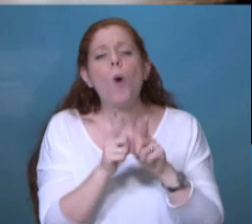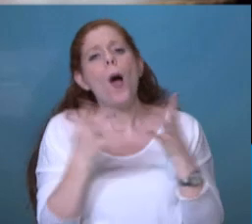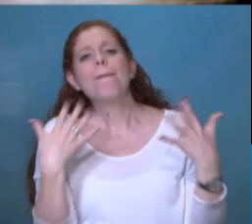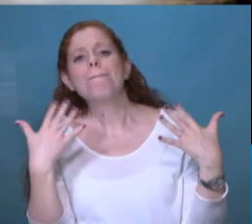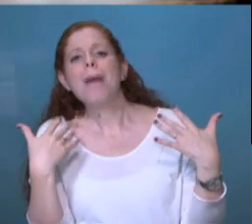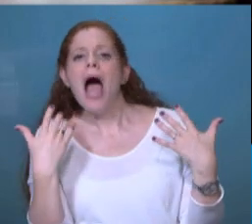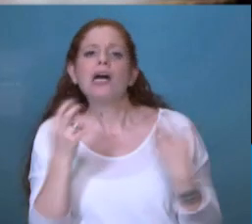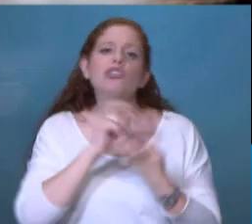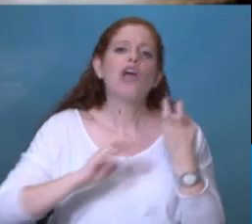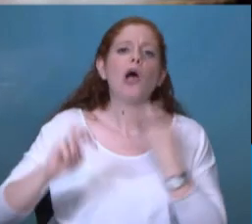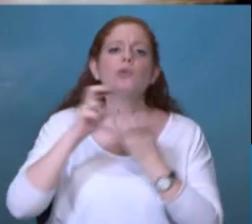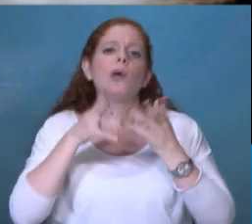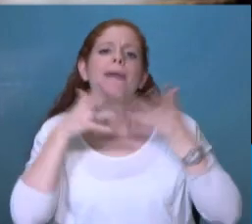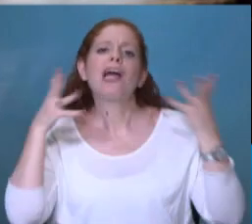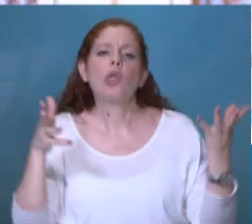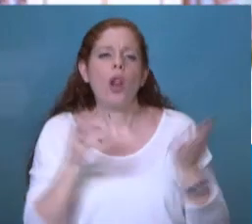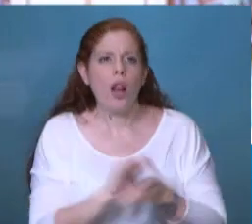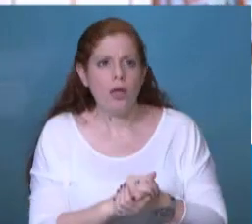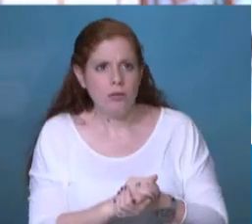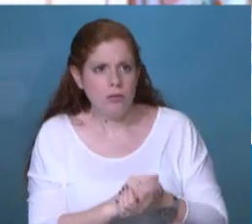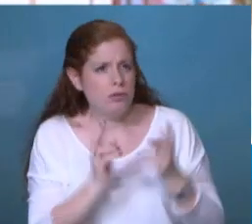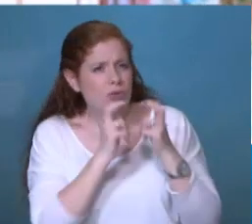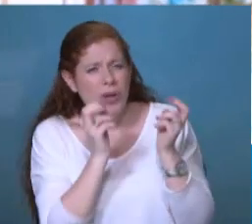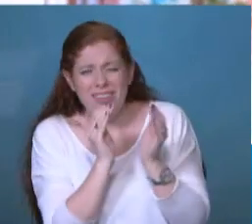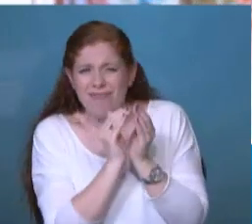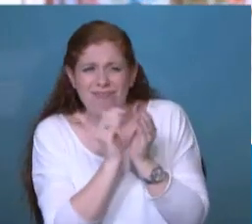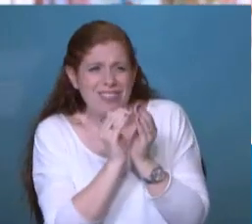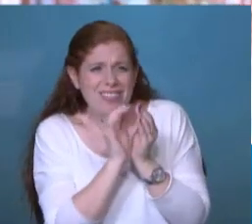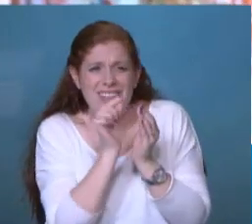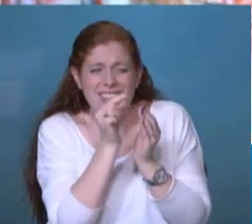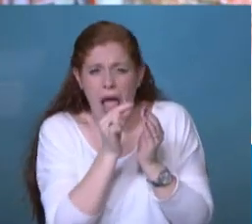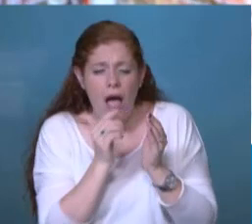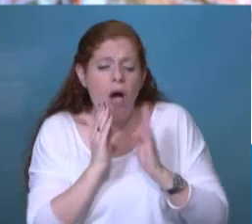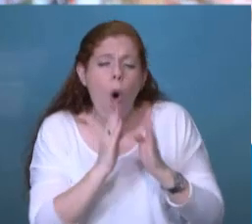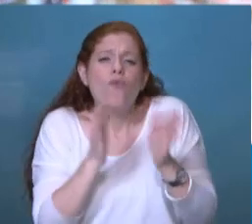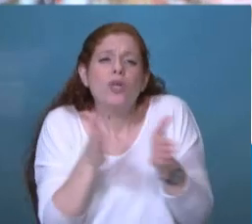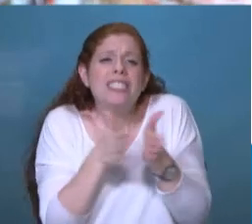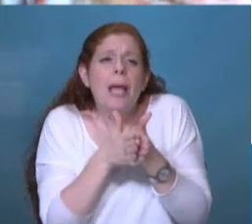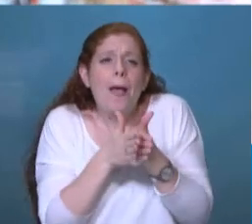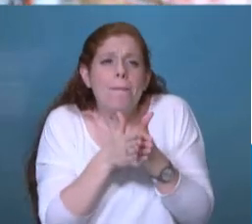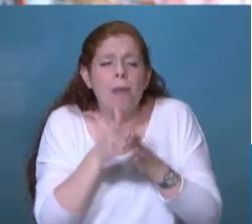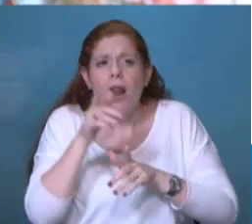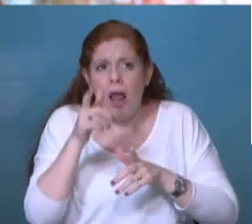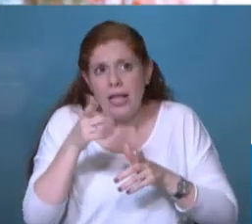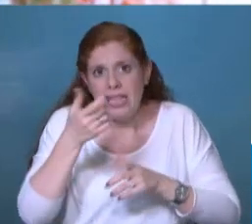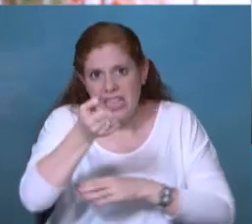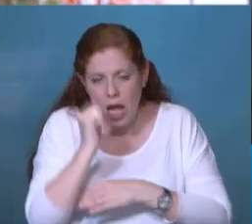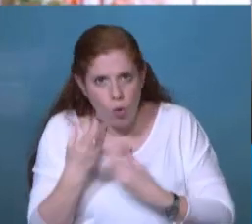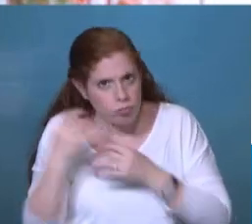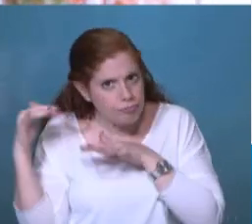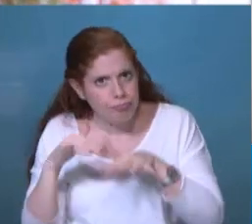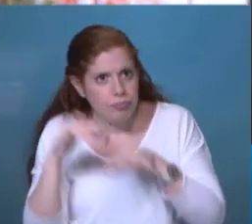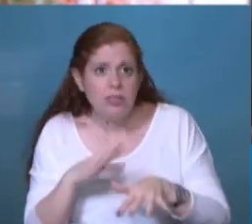שעשועים אחד גדול. Una città molto molto piccola con vie molto strette e quindi un turismo di massa è un